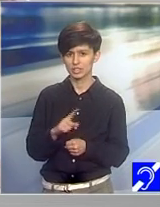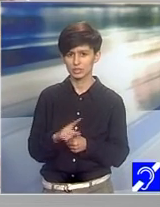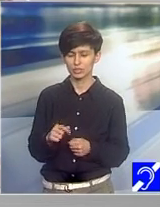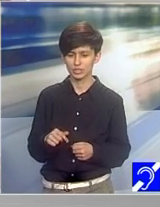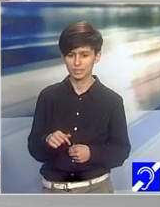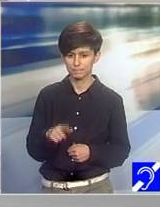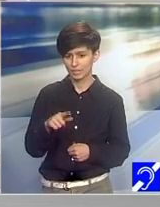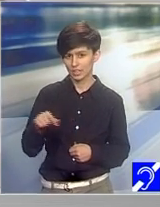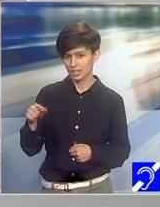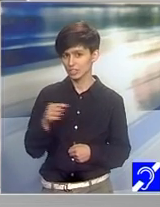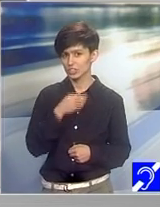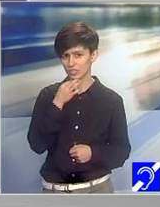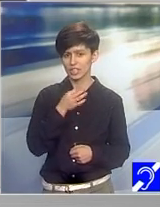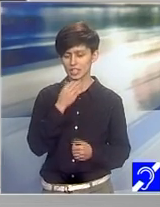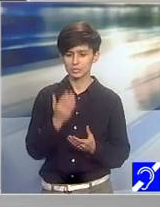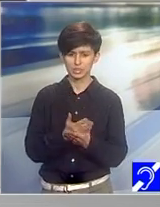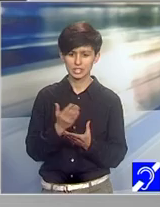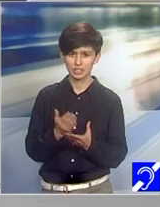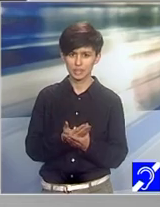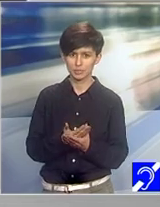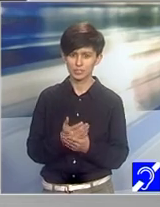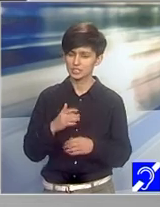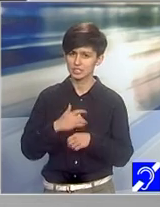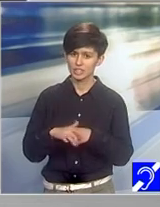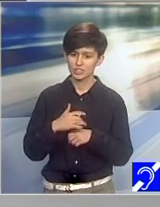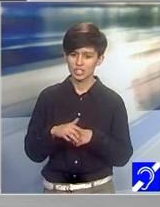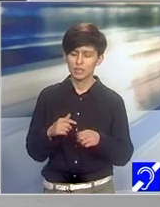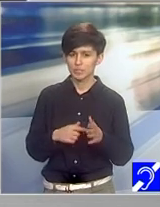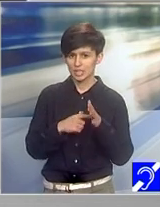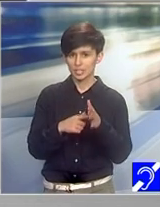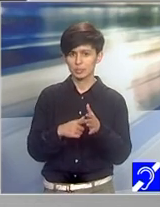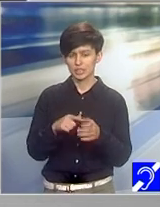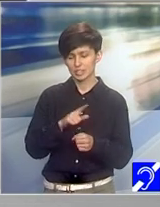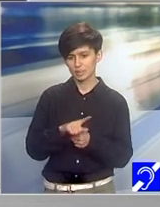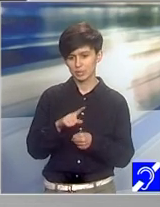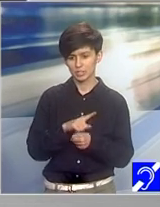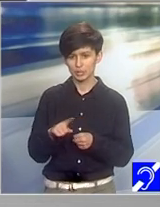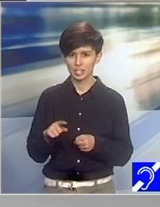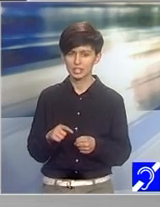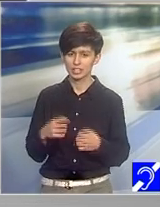cu vorbele încercăm să le, da, exact cu piese, cu obiecte din muzeu.